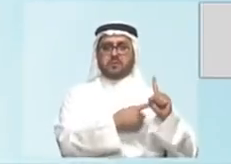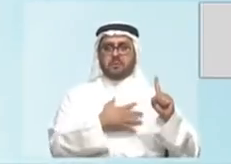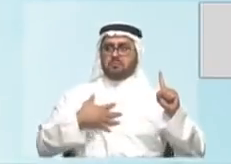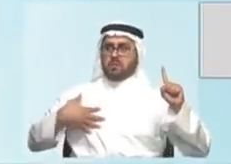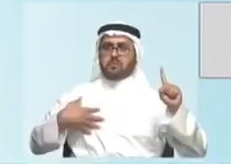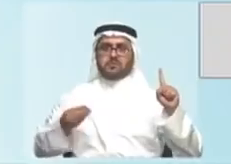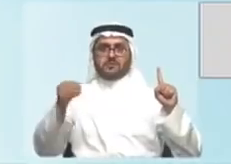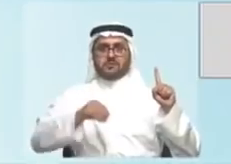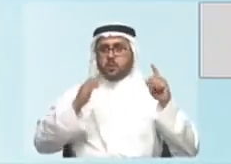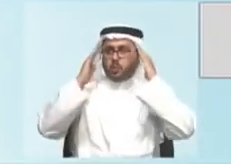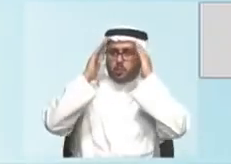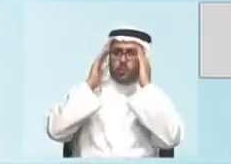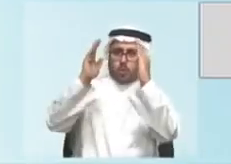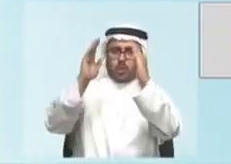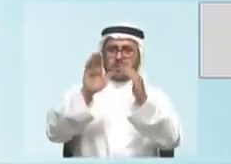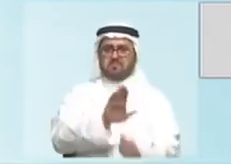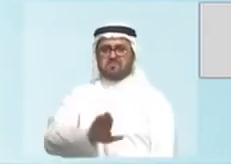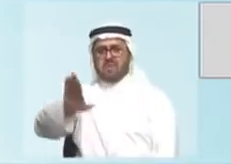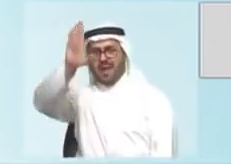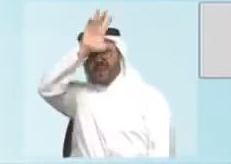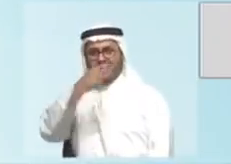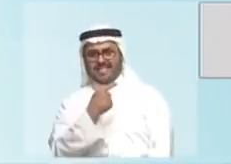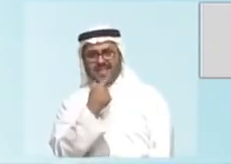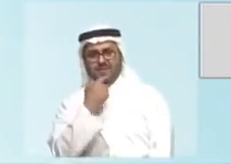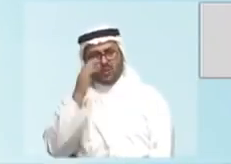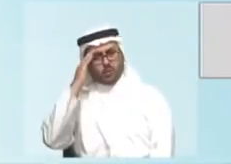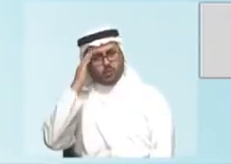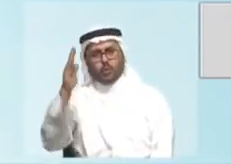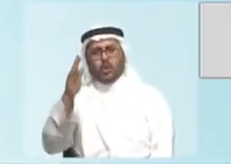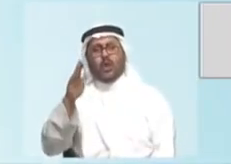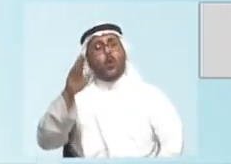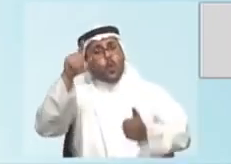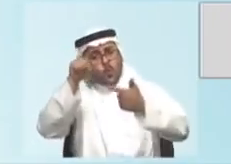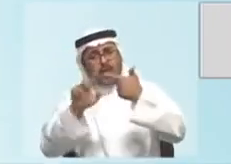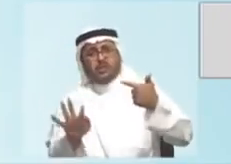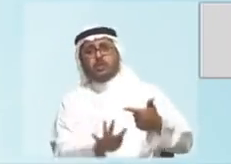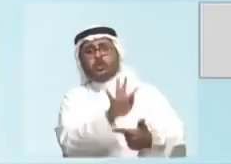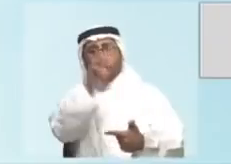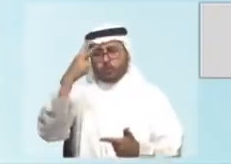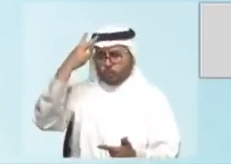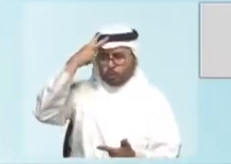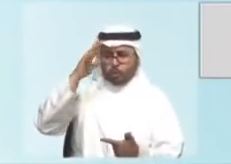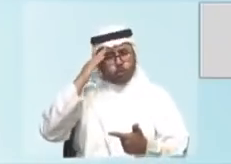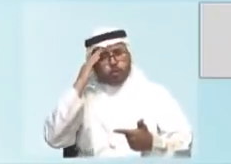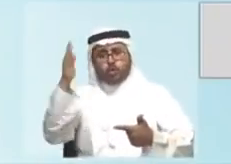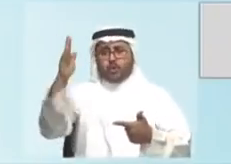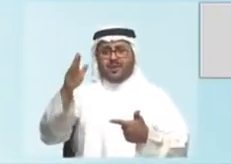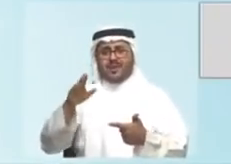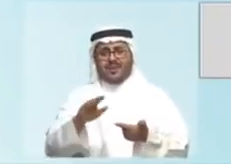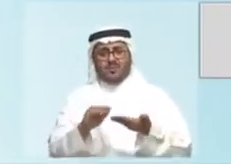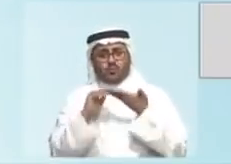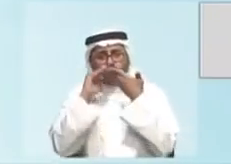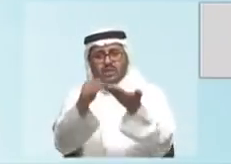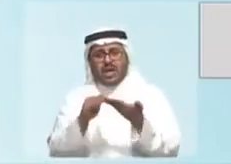التحية للملك سلمان لكل سعودي لاحتضان فلسطين وقضية